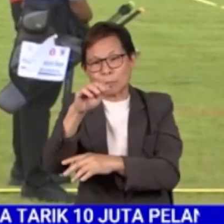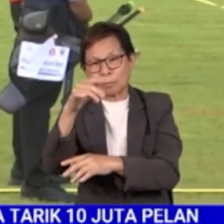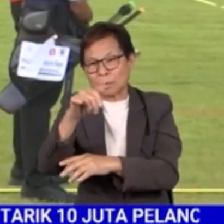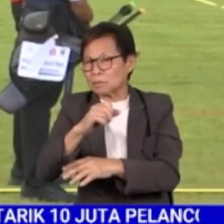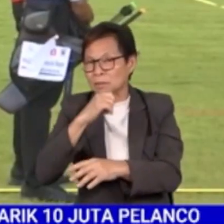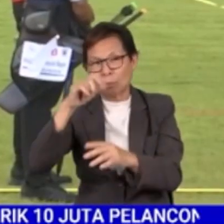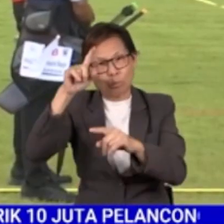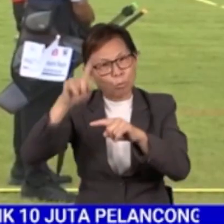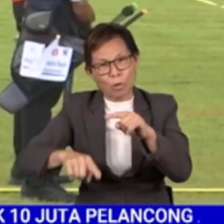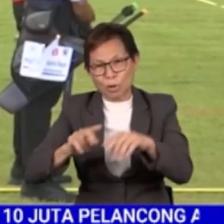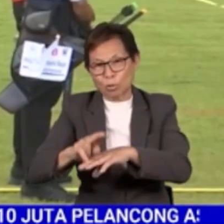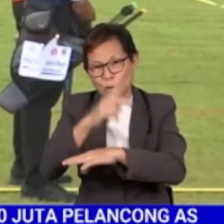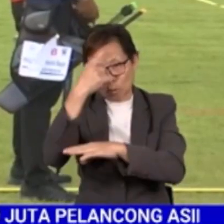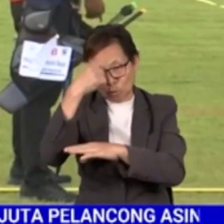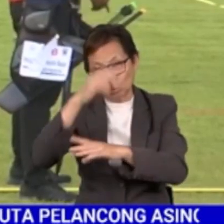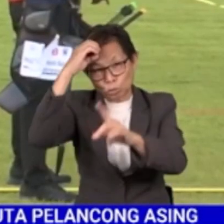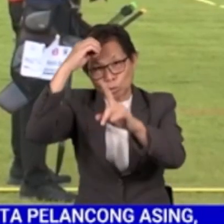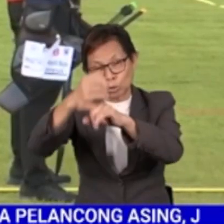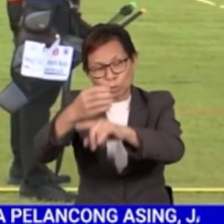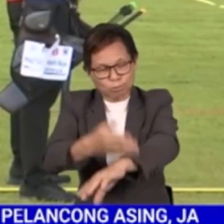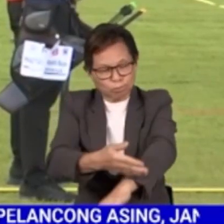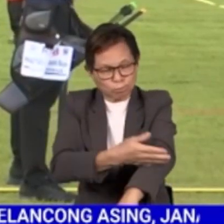tujuan meningkatkan prestasi